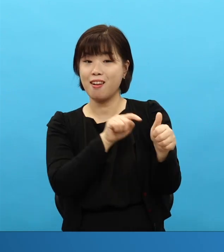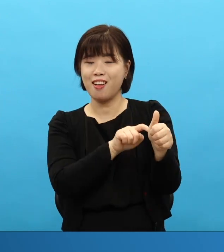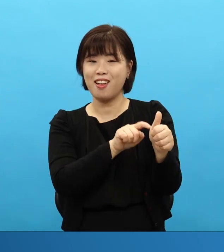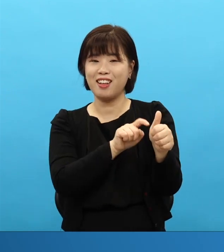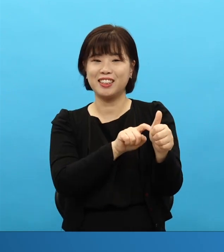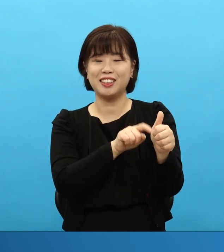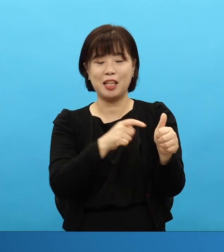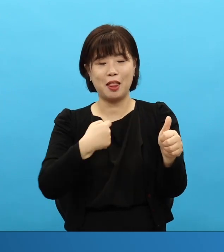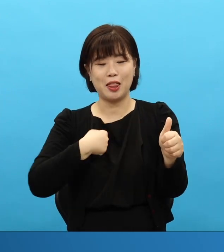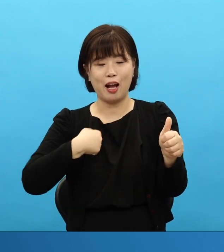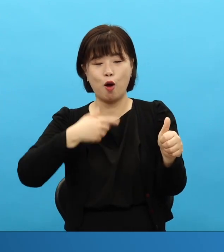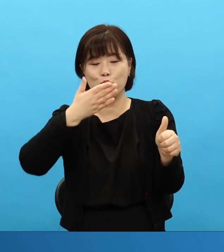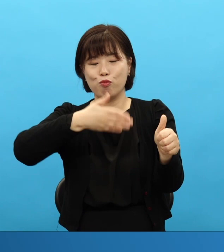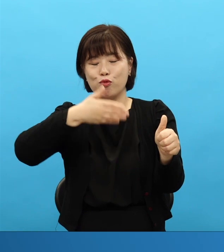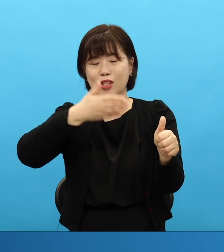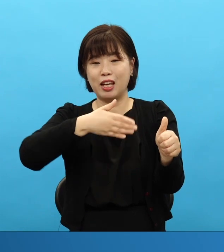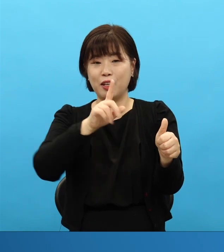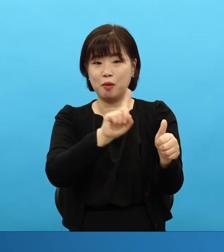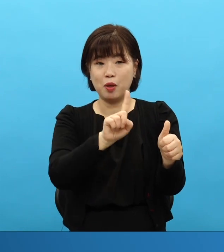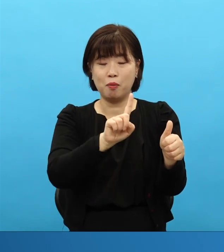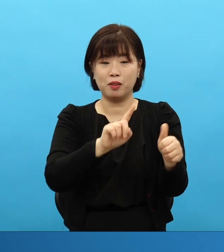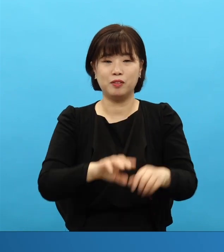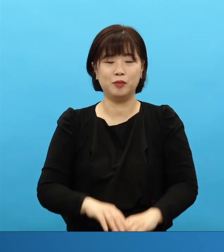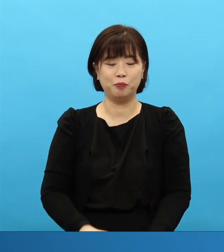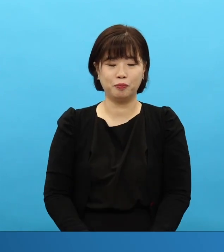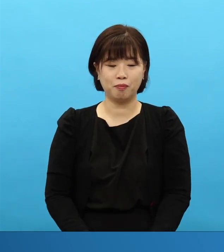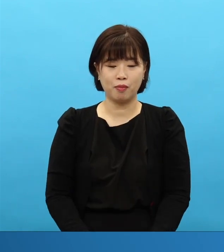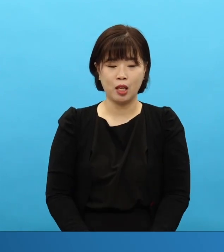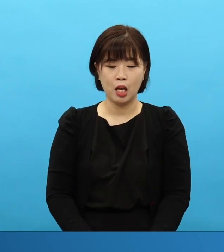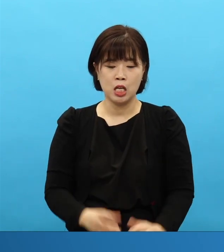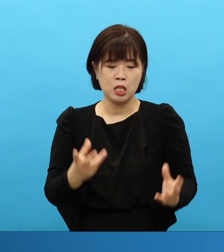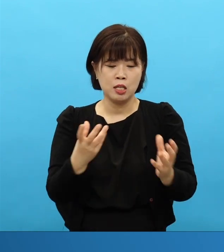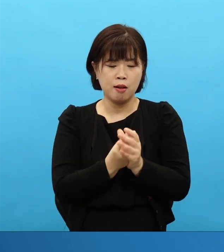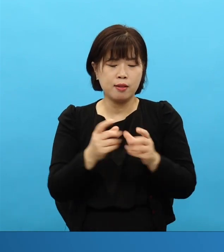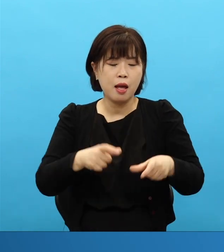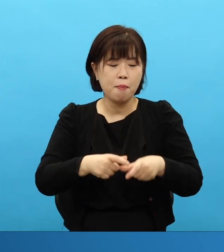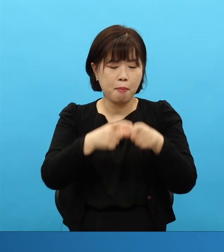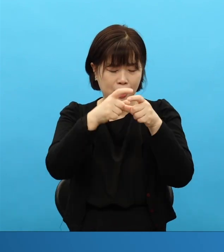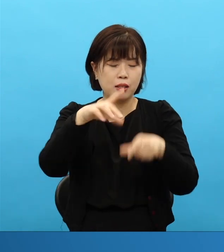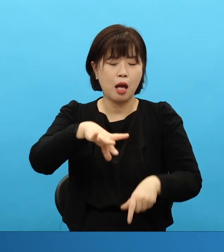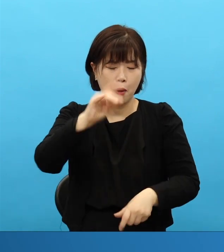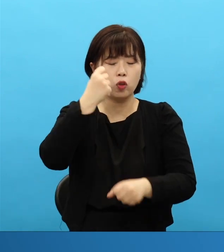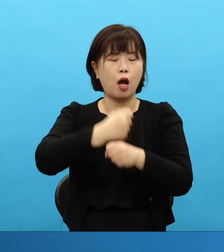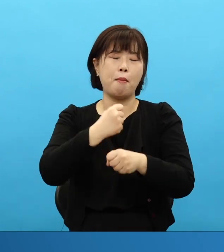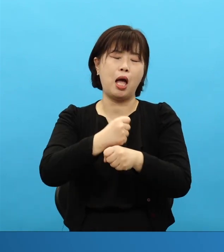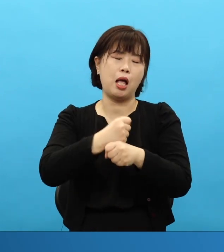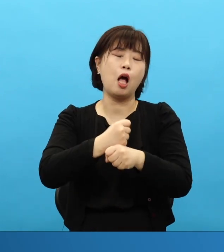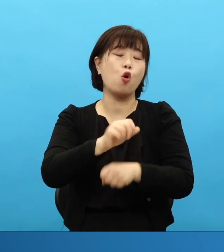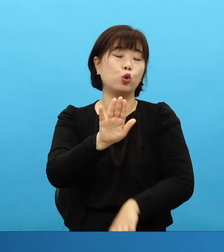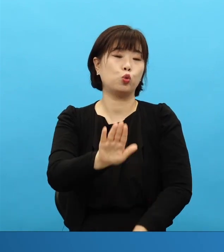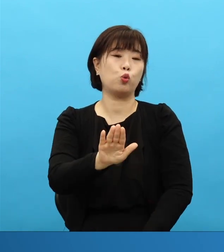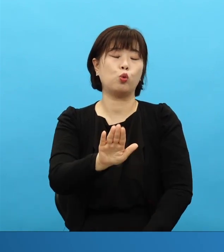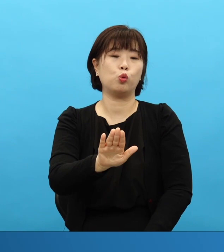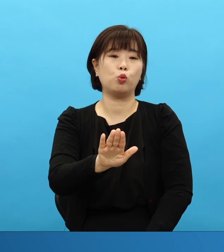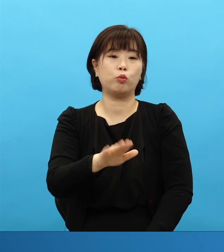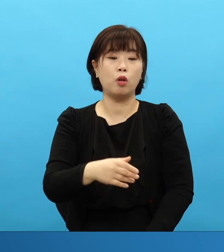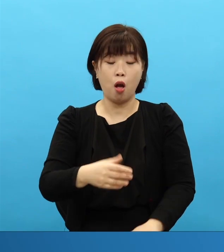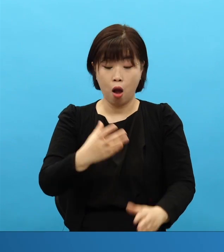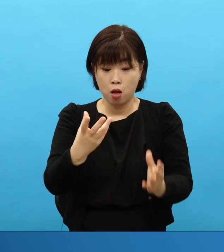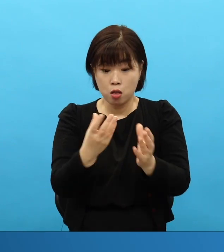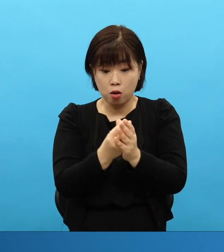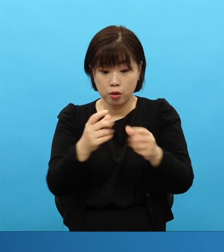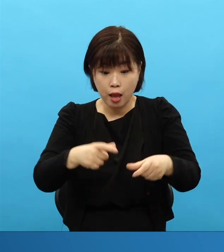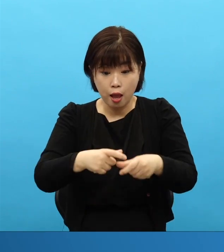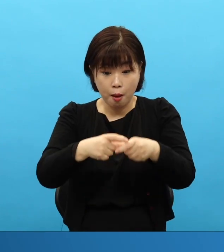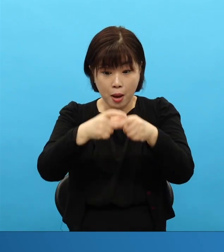him today, 절대망대를 먼저 만들어라 했습니다. you need to raise the absolute partisan first. 절대망대를 만드는